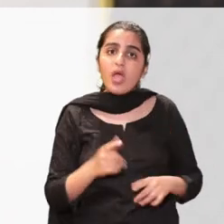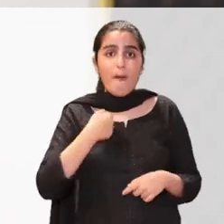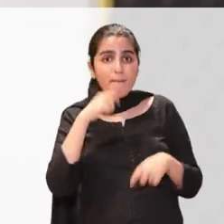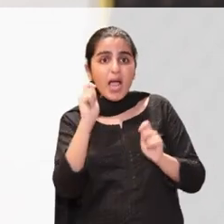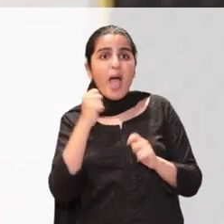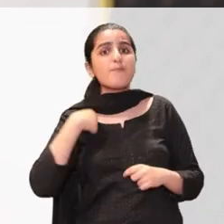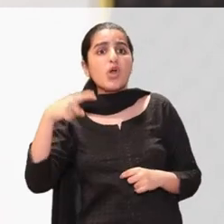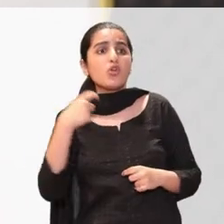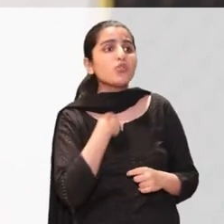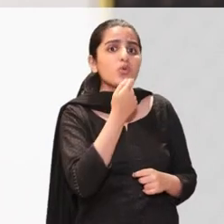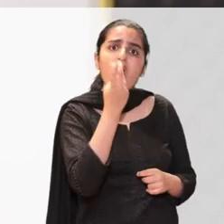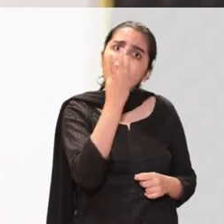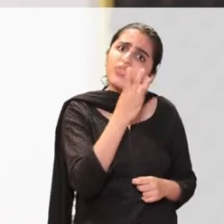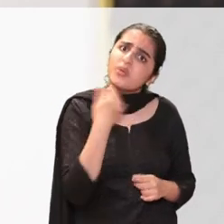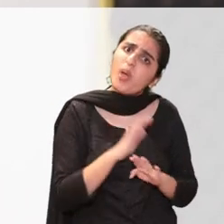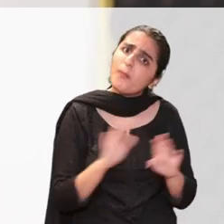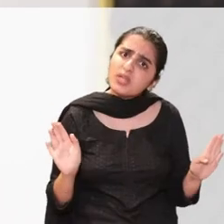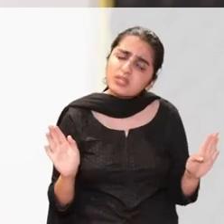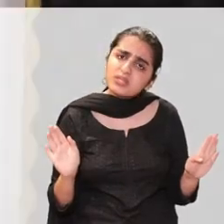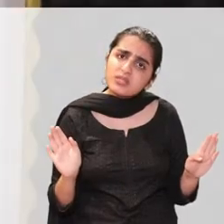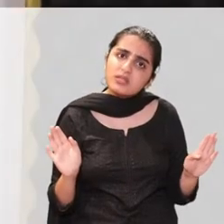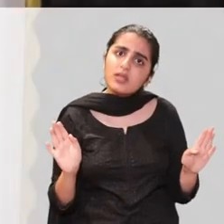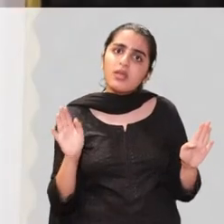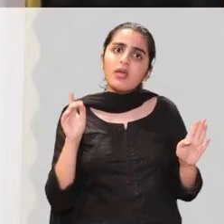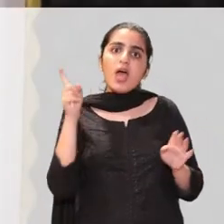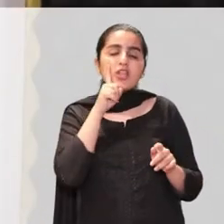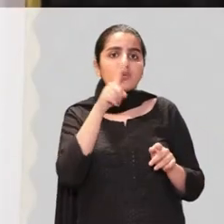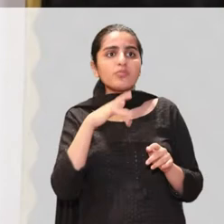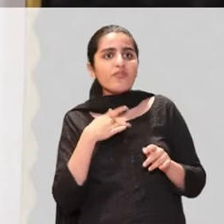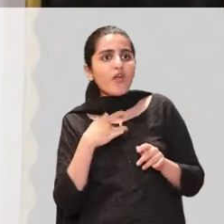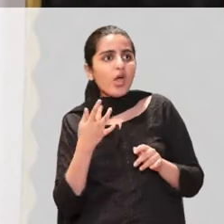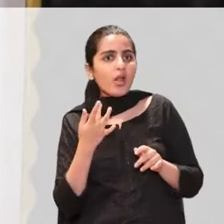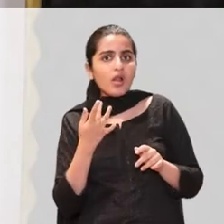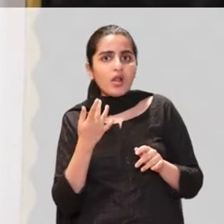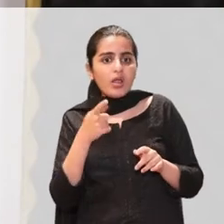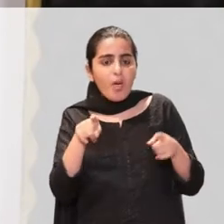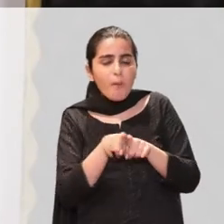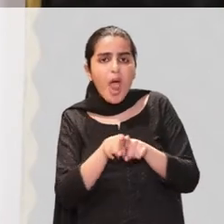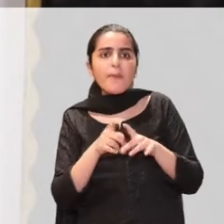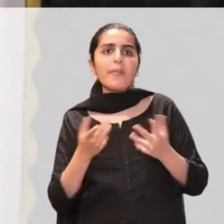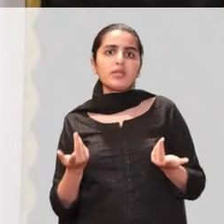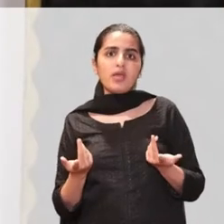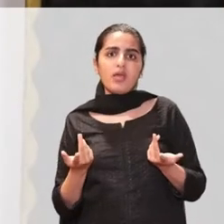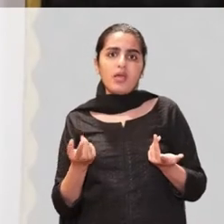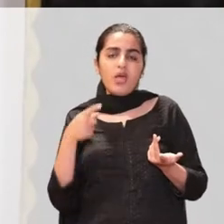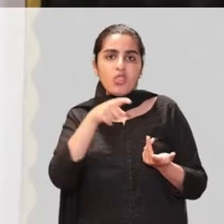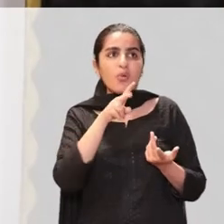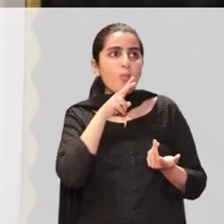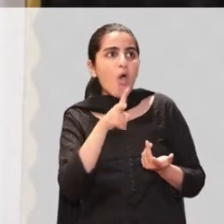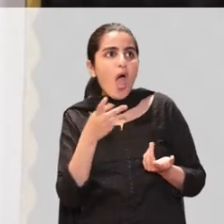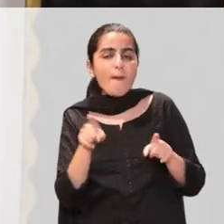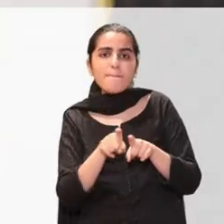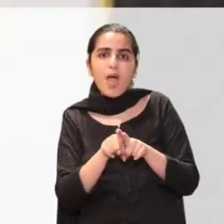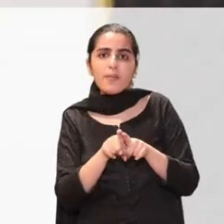यू अरे सीकिंग आ न्यू रनिंग आफ्टर 10 हॉटेस्ट नाम टिप्स को वह नंबर